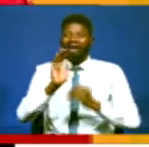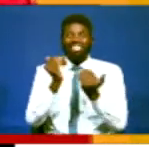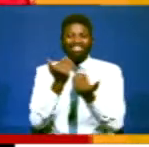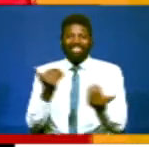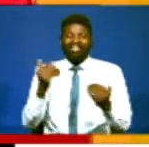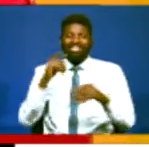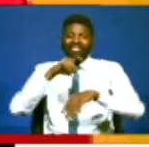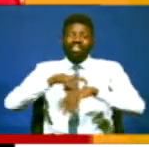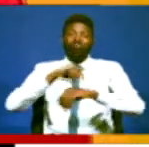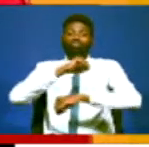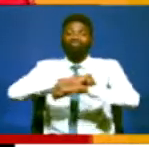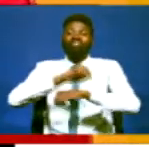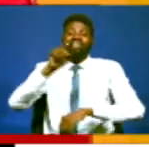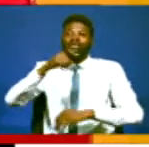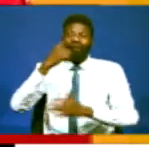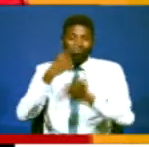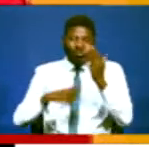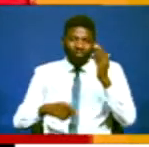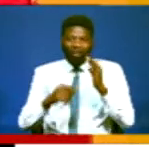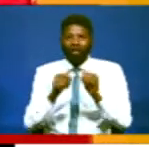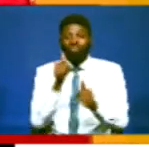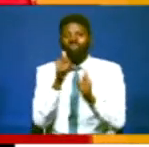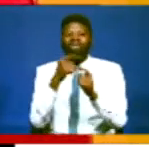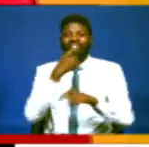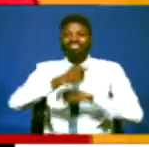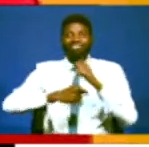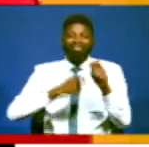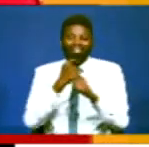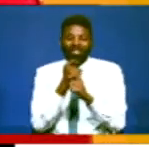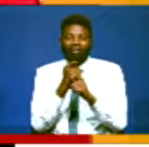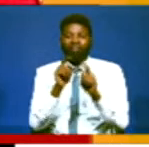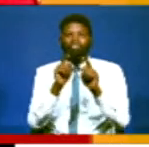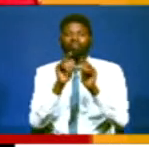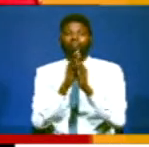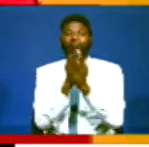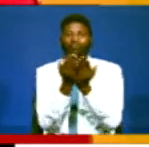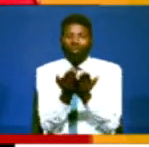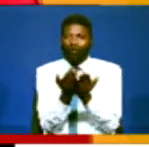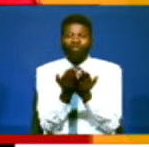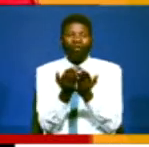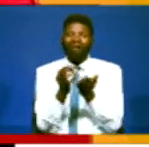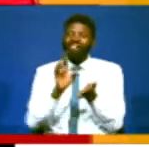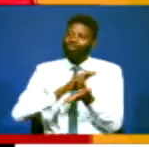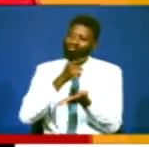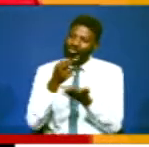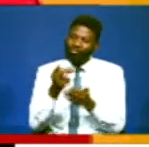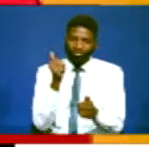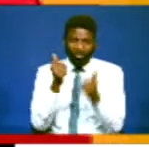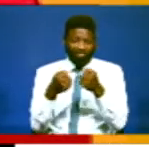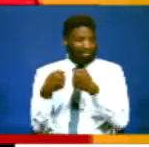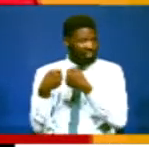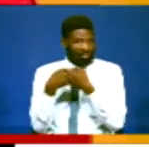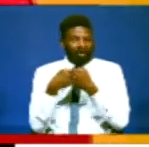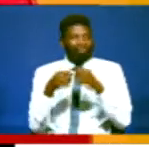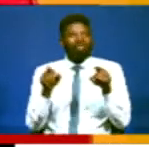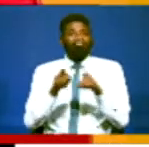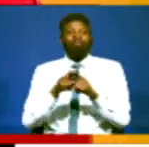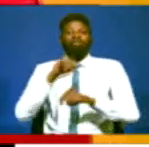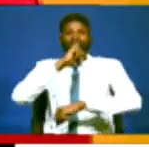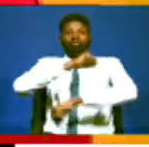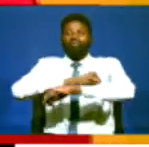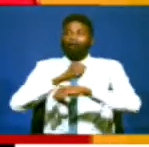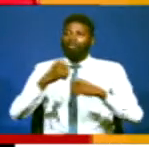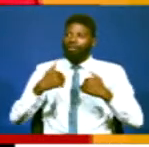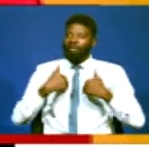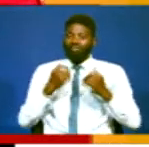vya aina gani, madaftari ya aina gani, rasilimali za aina gani. Na changamoto hizi zinaendelea hadi kule shuleni. Sababu tukiangalia katika